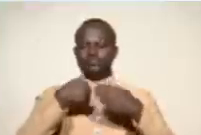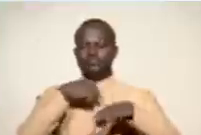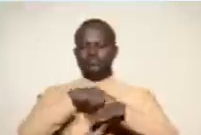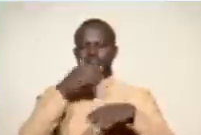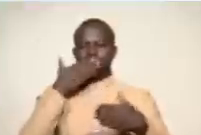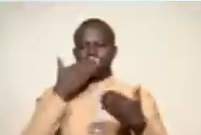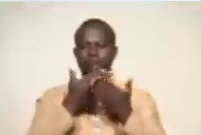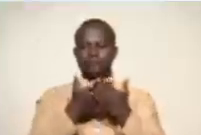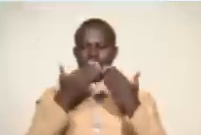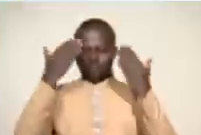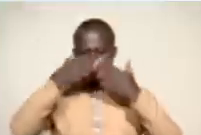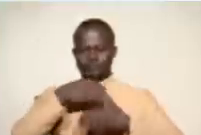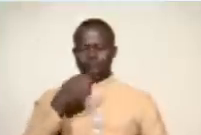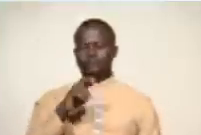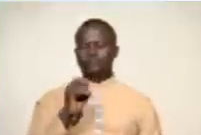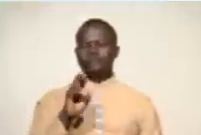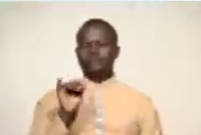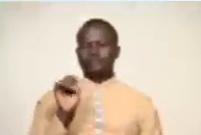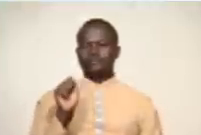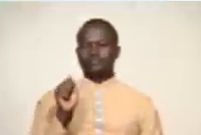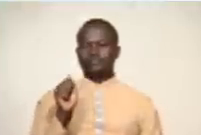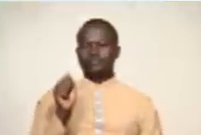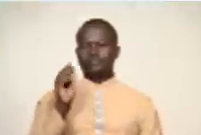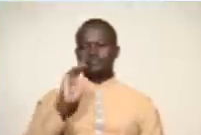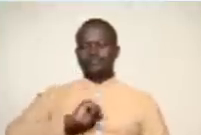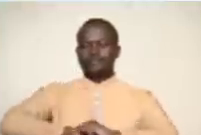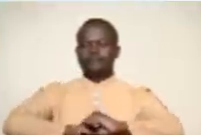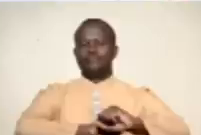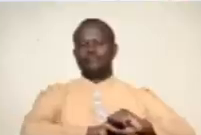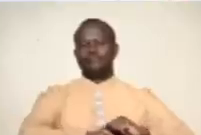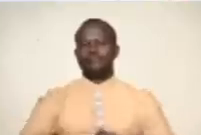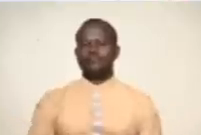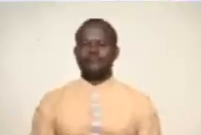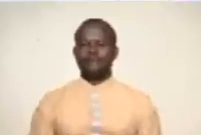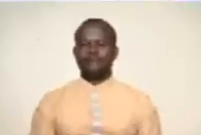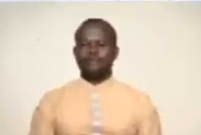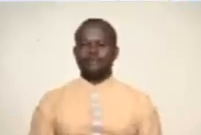hamwe na televiziyo Rwanda. Ndi Gloria Mukamabano, Imana ibarinde.